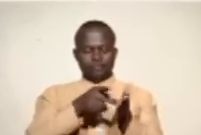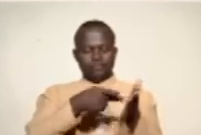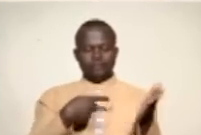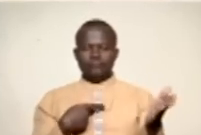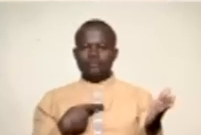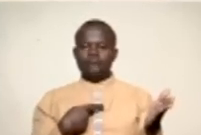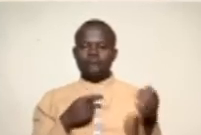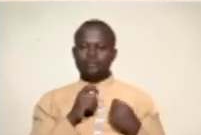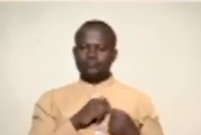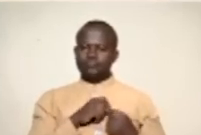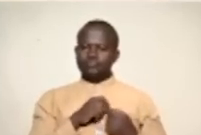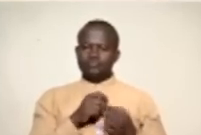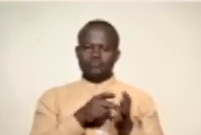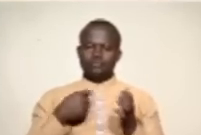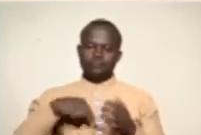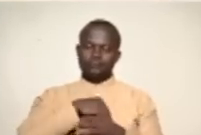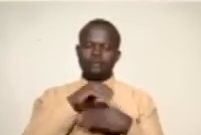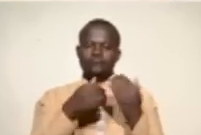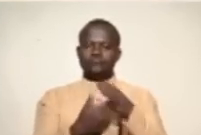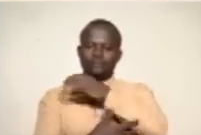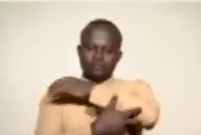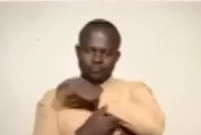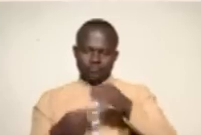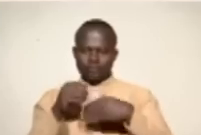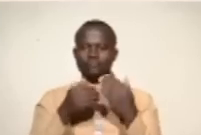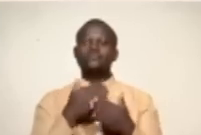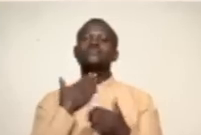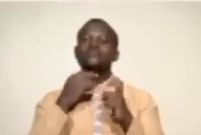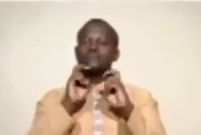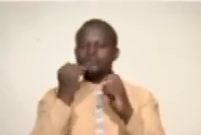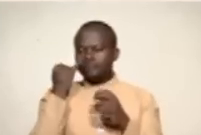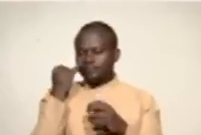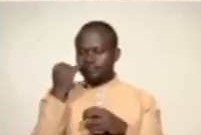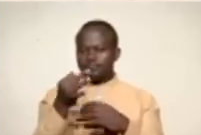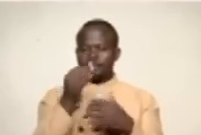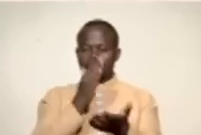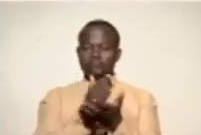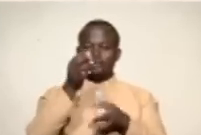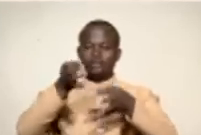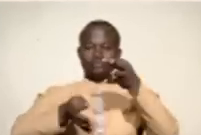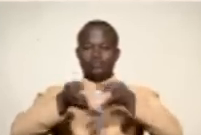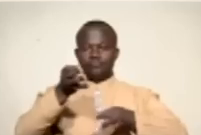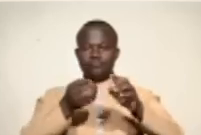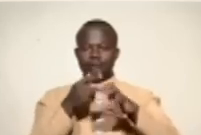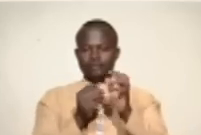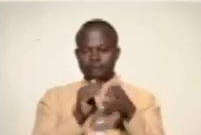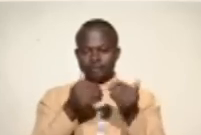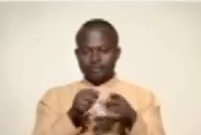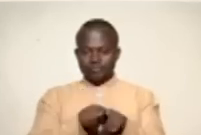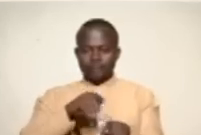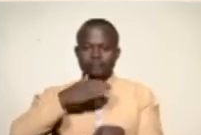z'akababaro batwishyure ibyacu byasahuwe. Twifuzaga ko nubwo wenda bahagaritse urwo rubanza rwe ariko